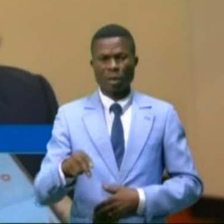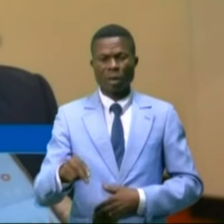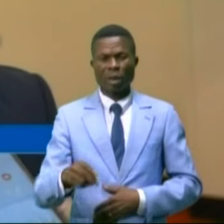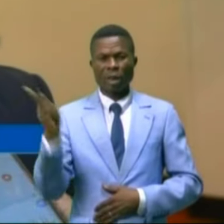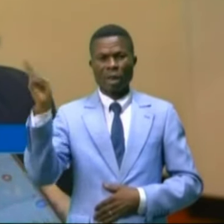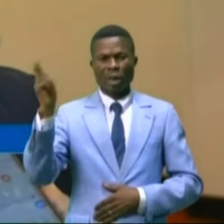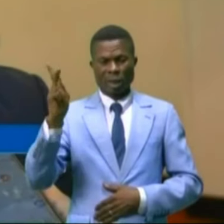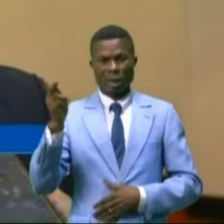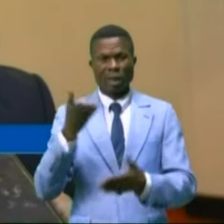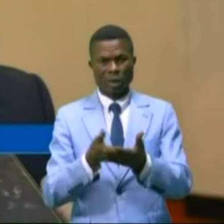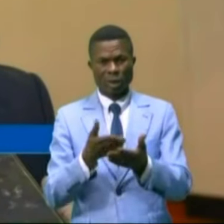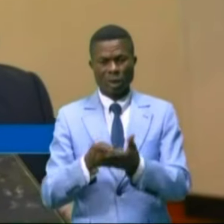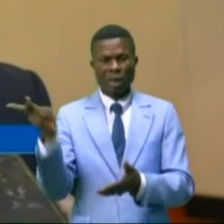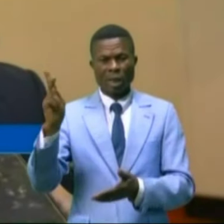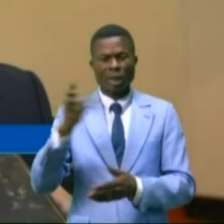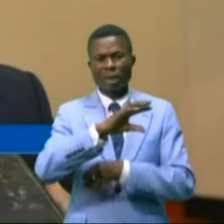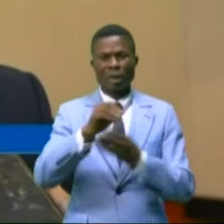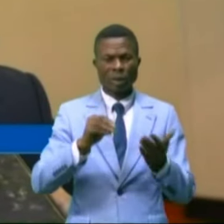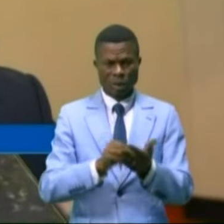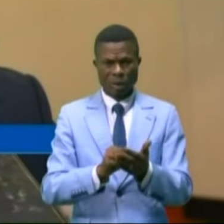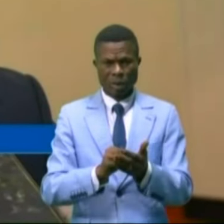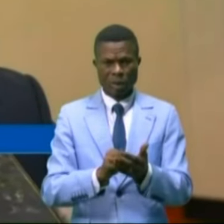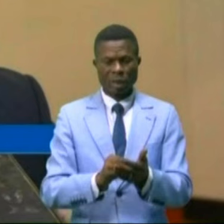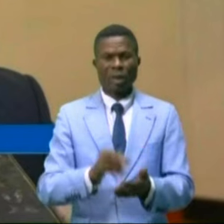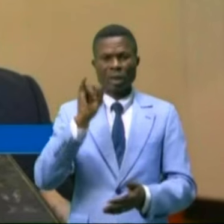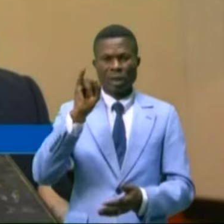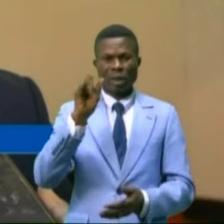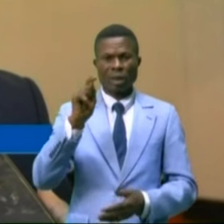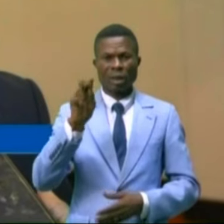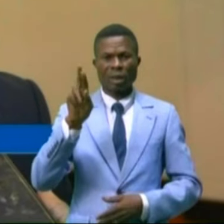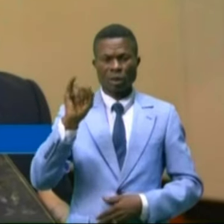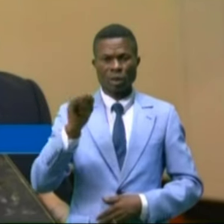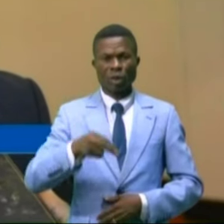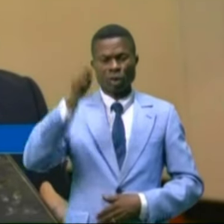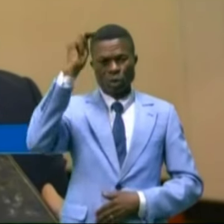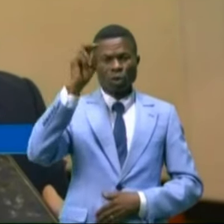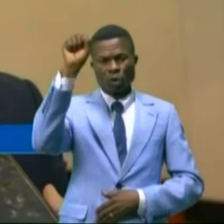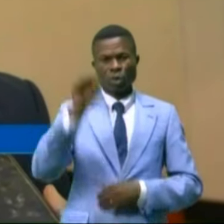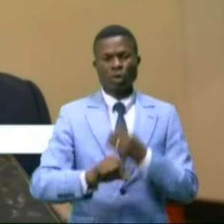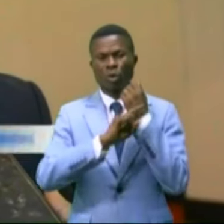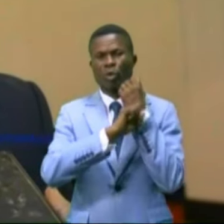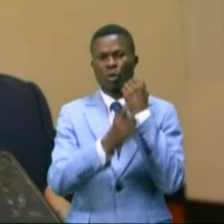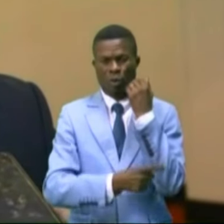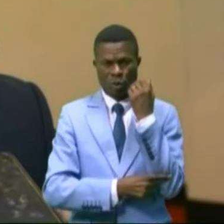K k central itouri Nord